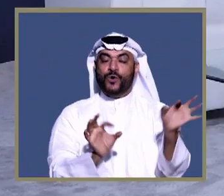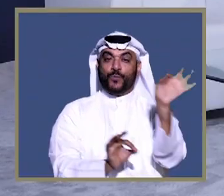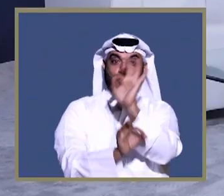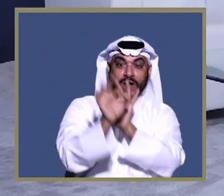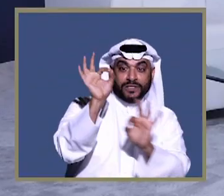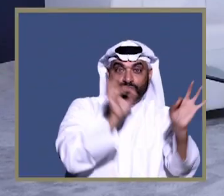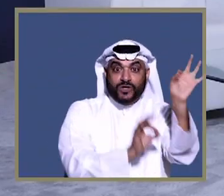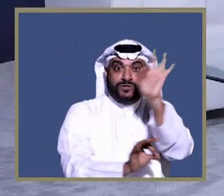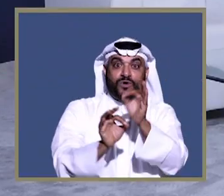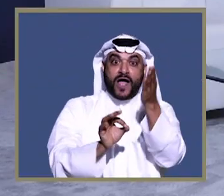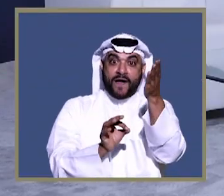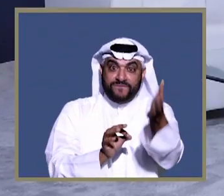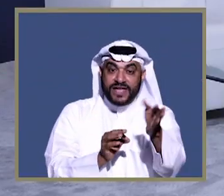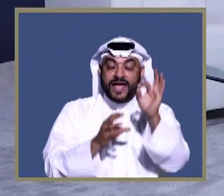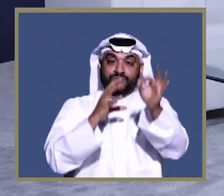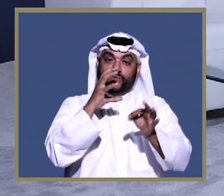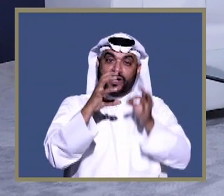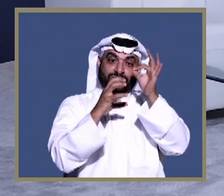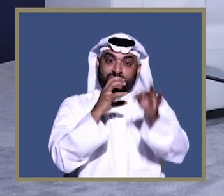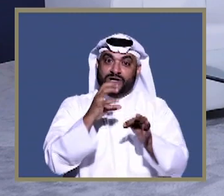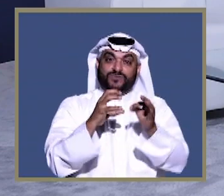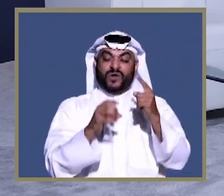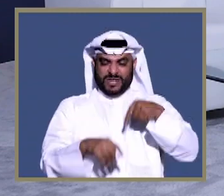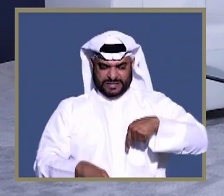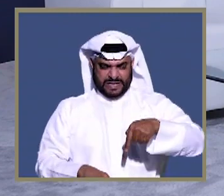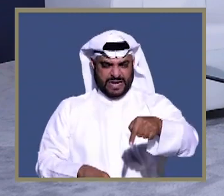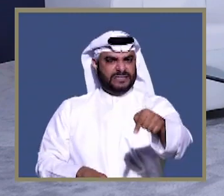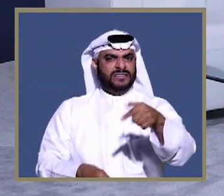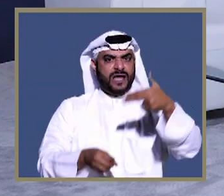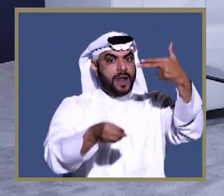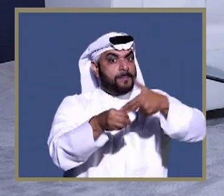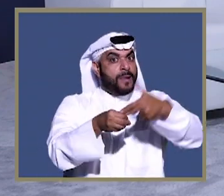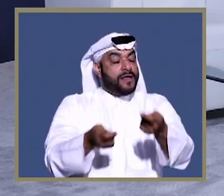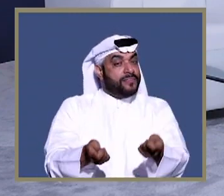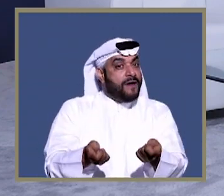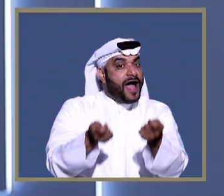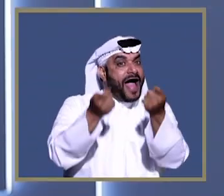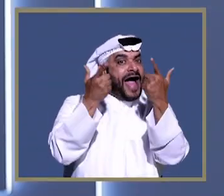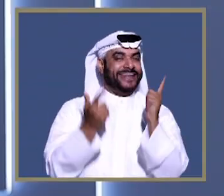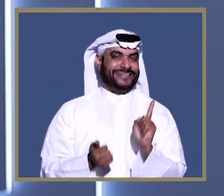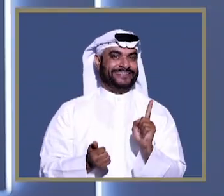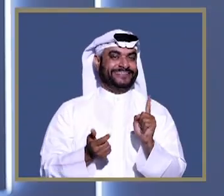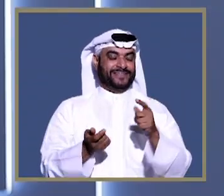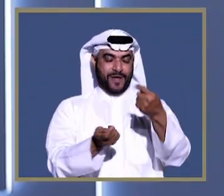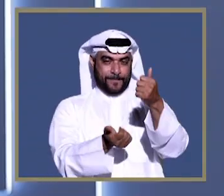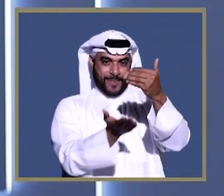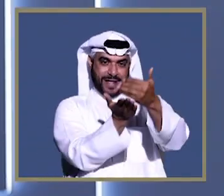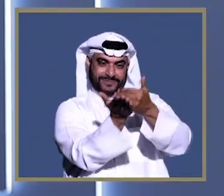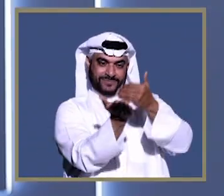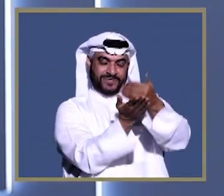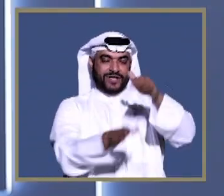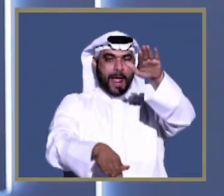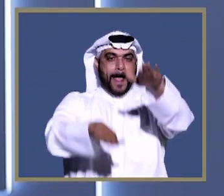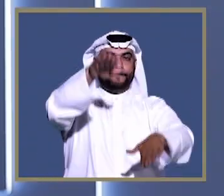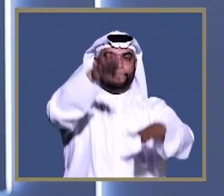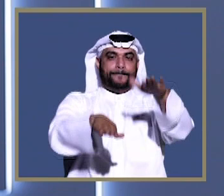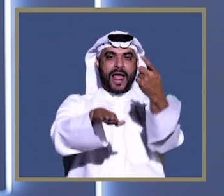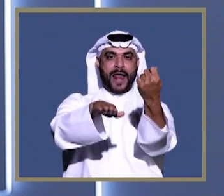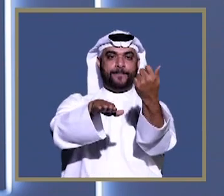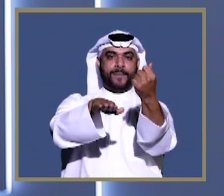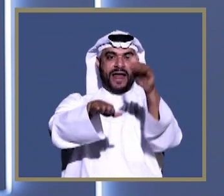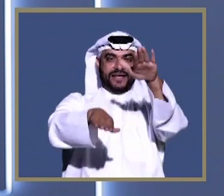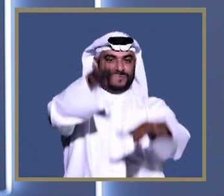في الأيام الجاية راح نواجه مشاكل من ناحية الطاقة وأسعار الطاقة والمياه. من ناحية المالية، مثل ما إحنا قاعد نشوف